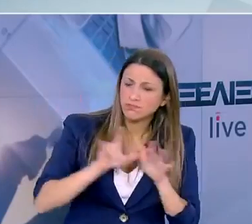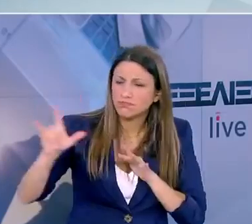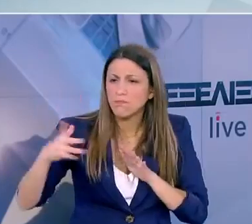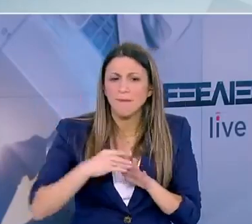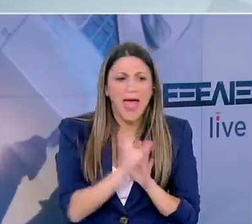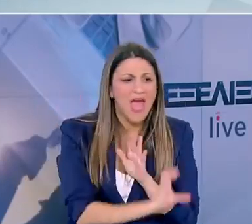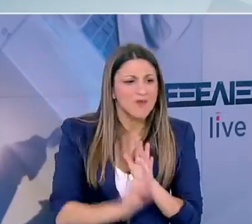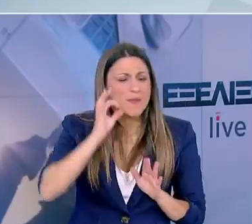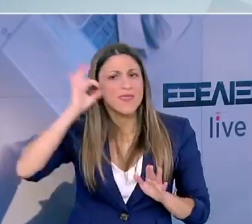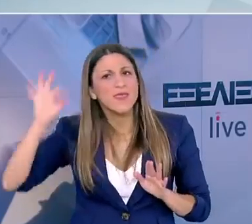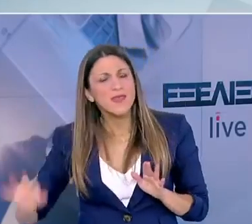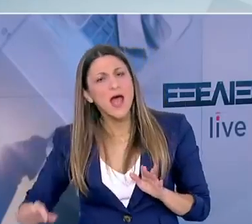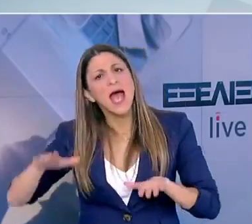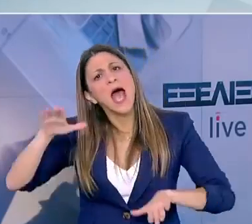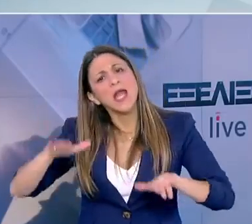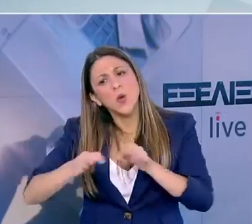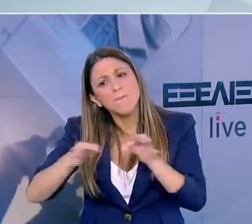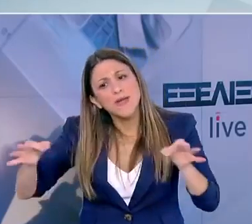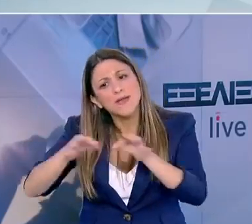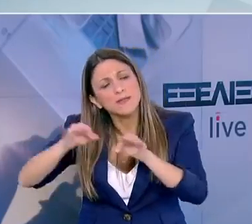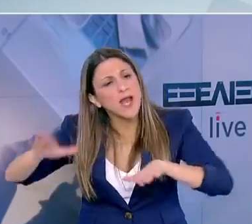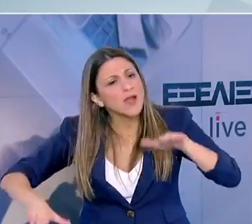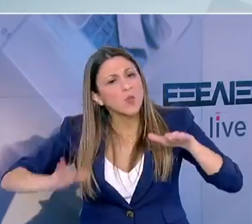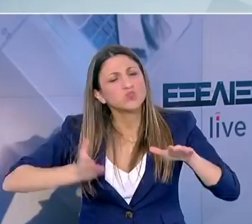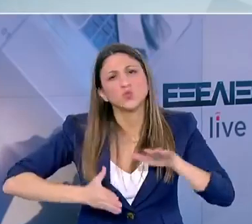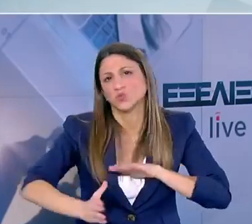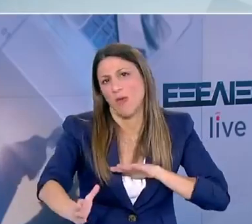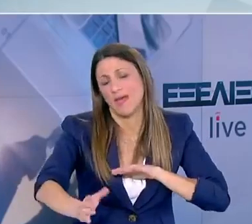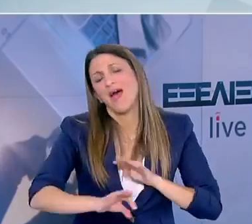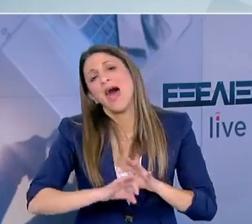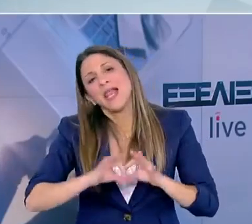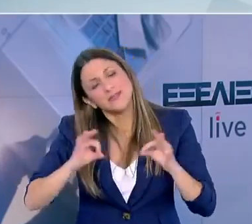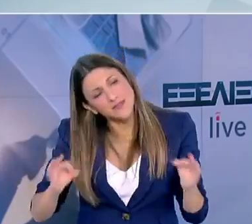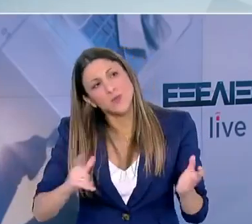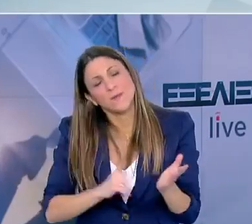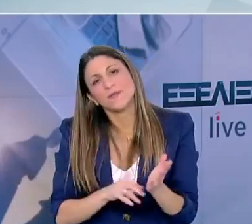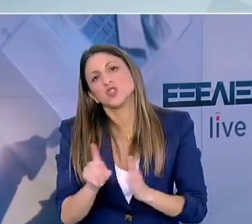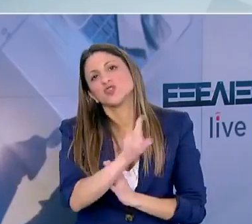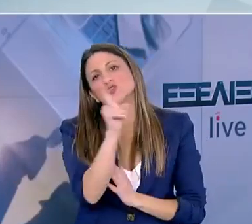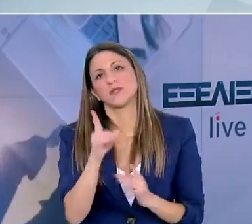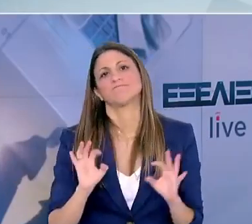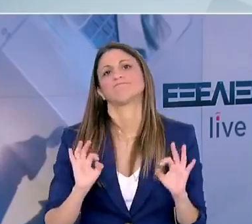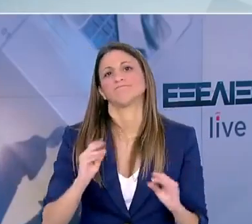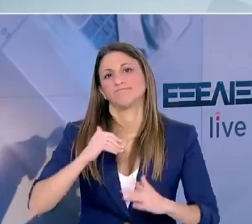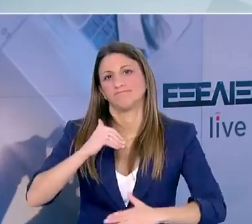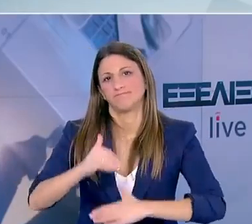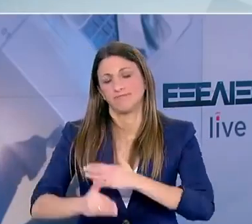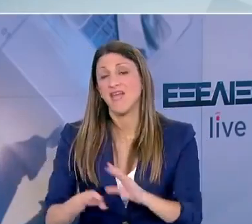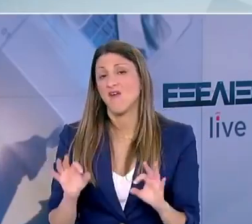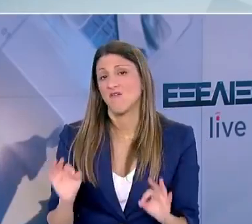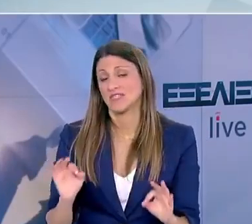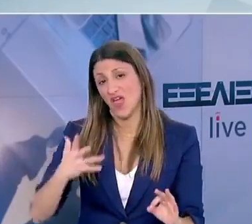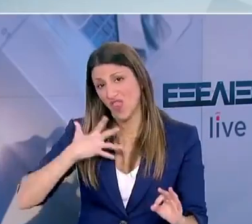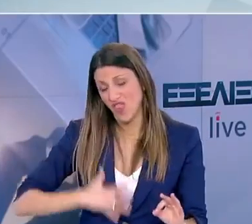εγώ, πέρα δόθε. Αλλά αυτό δεν σημαίνει ότι θα σταματήσει να λειτουργεί ο κόσμος. Σιγά-σιγά ο κόσμος θα επανέλθει στην κανονικότητα, αλλά θα πάρει